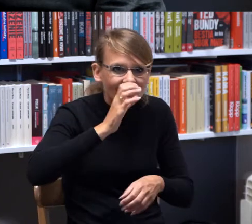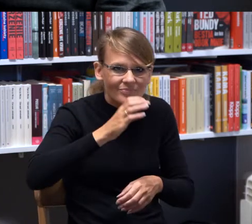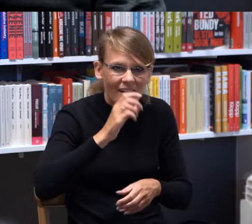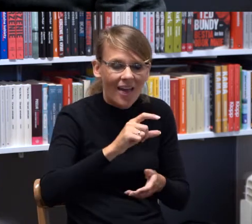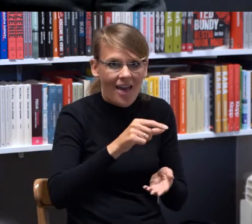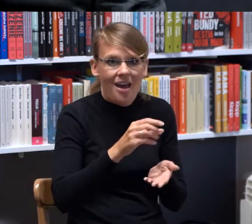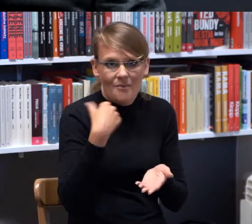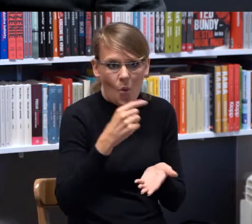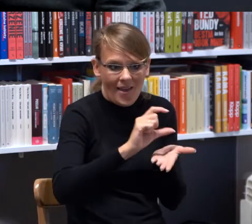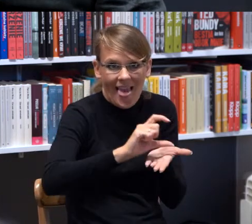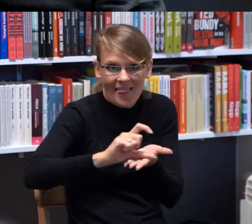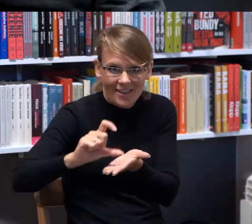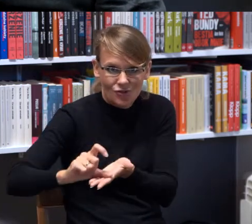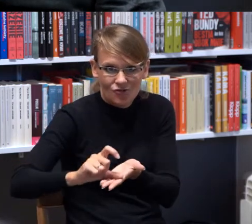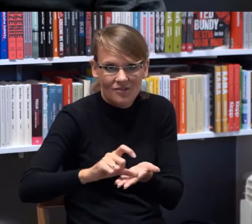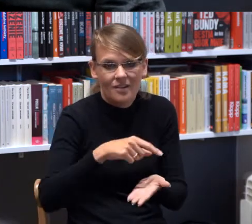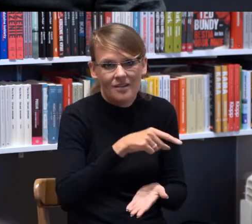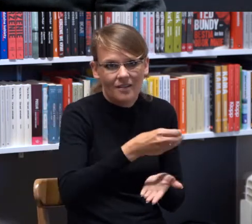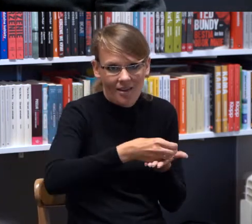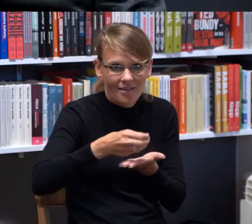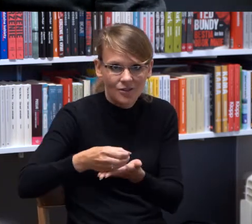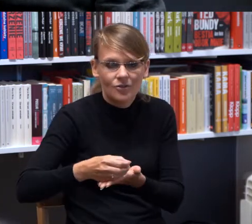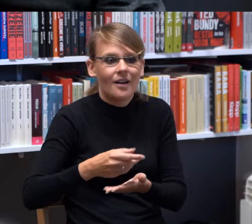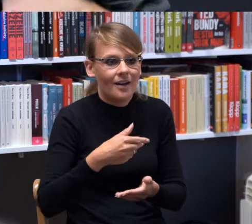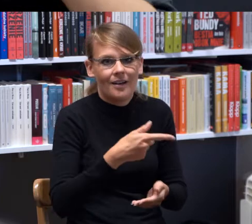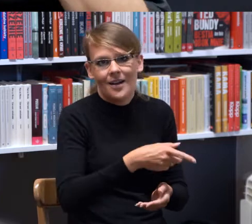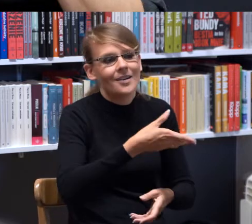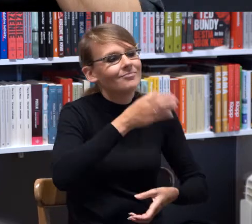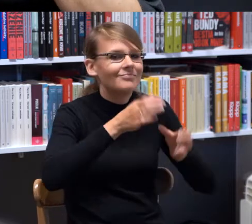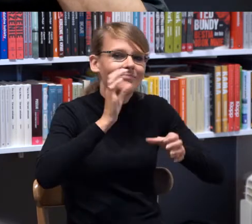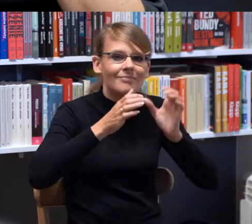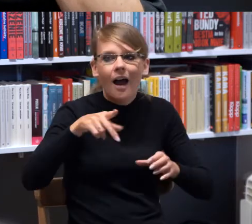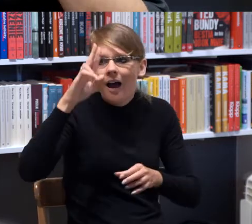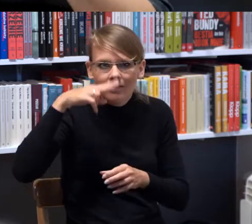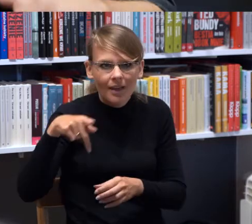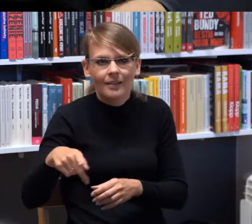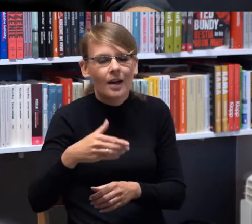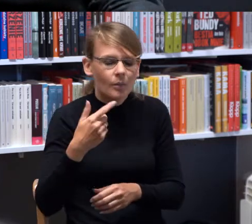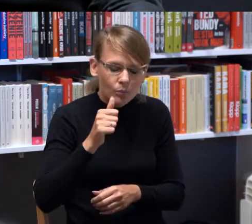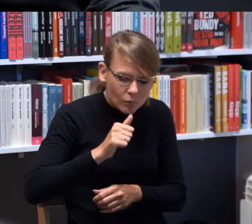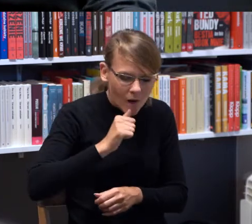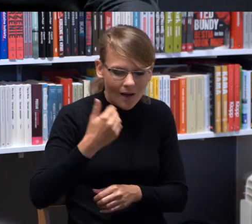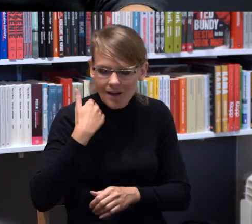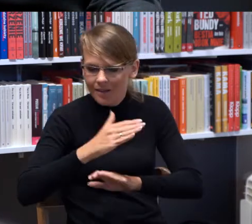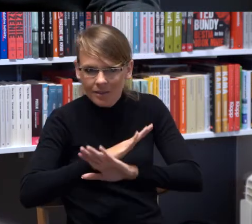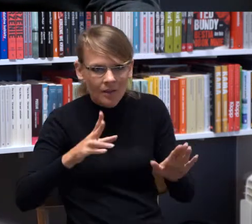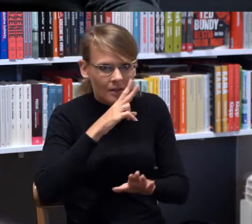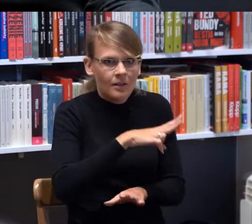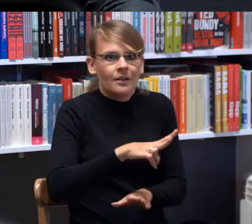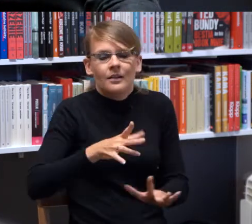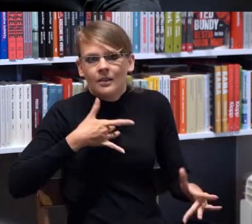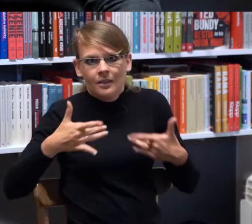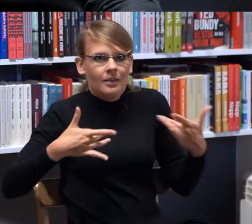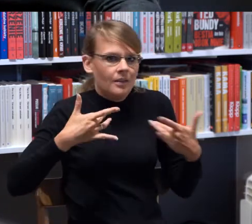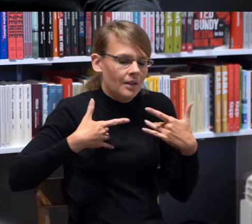I w tym wszystkim ten mój ojciec, który próbuje nie pić, dla niego to musiał być jakiś koszmar. I on po prostu cały czas chodził do